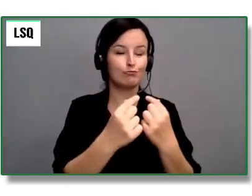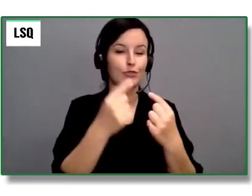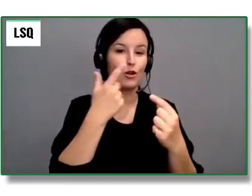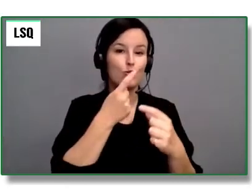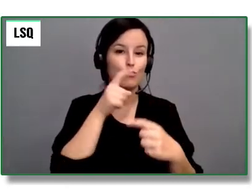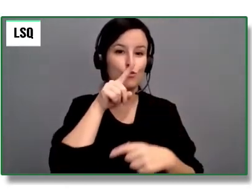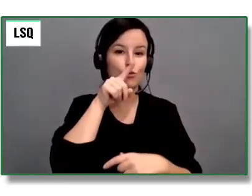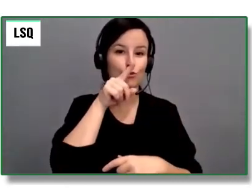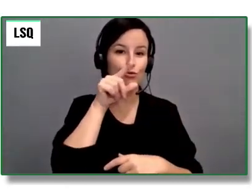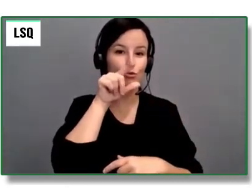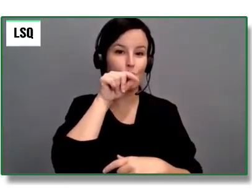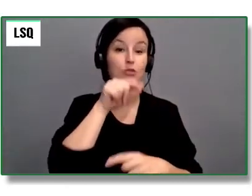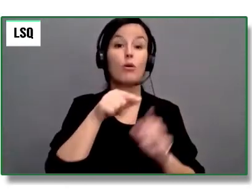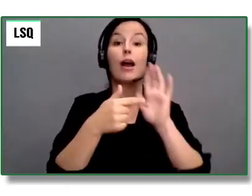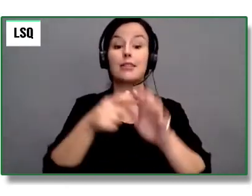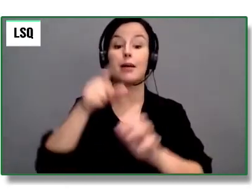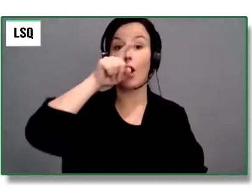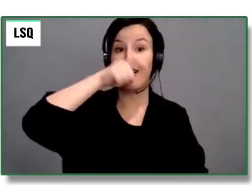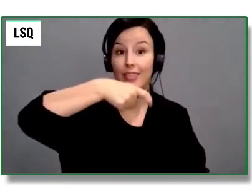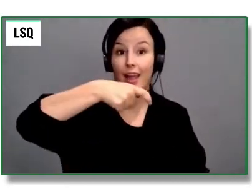aigle.